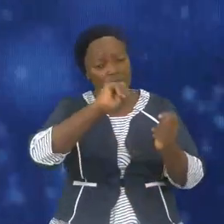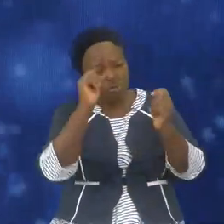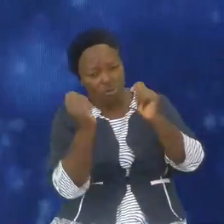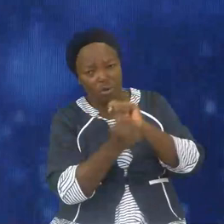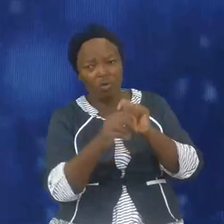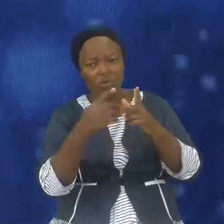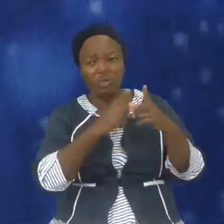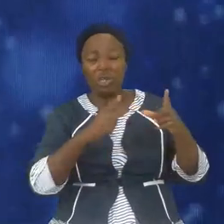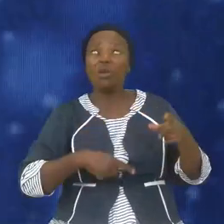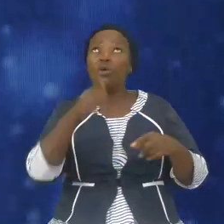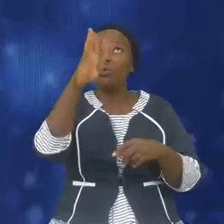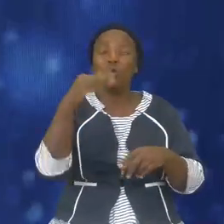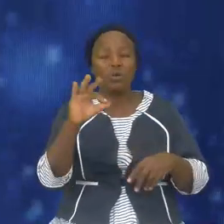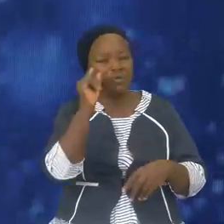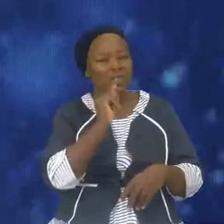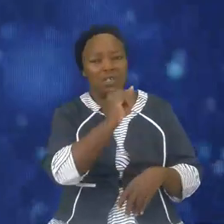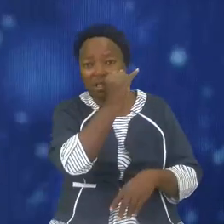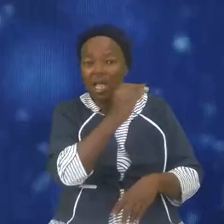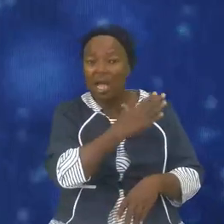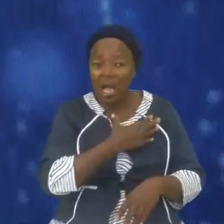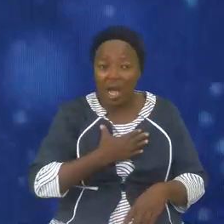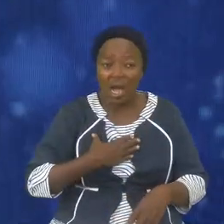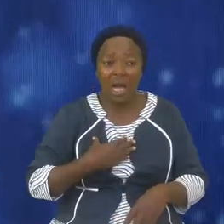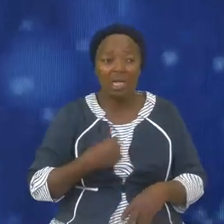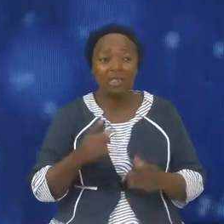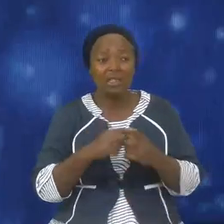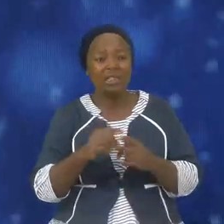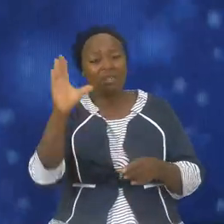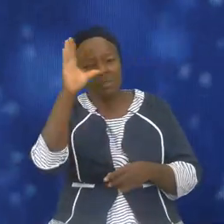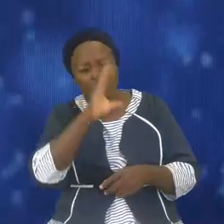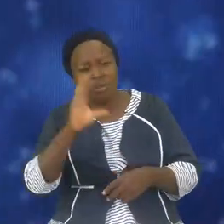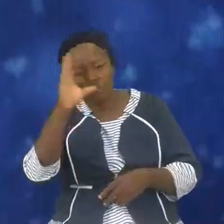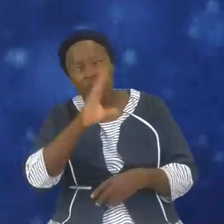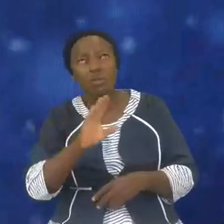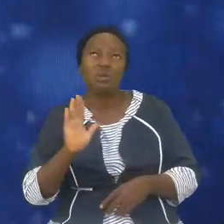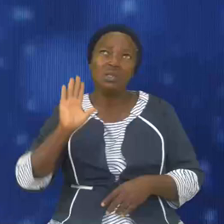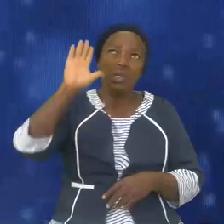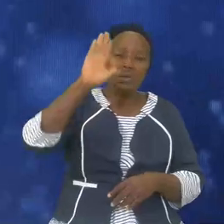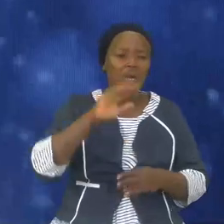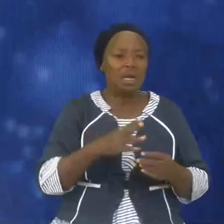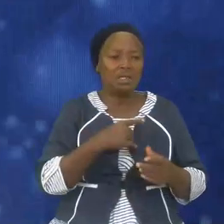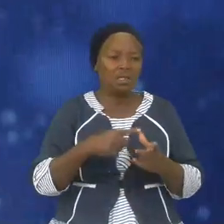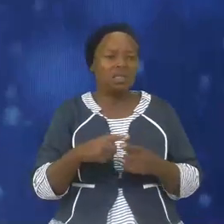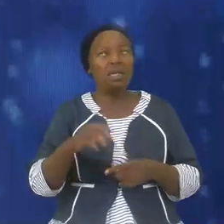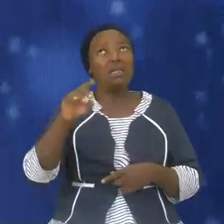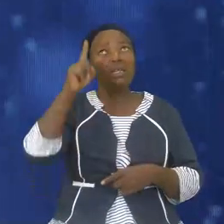sont retournés à l'Éternel, le Dieu d'Israël, et ils l'ont cherché et ils l'ont trouvé.